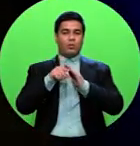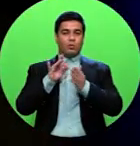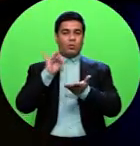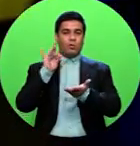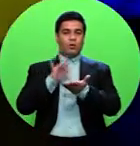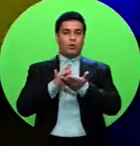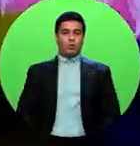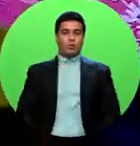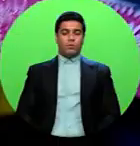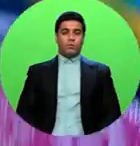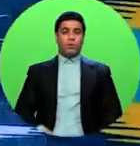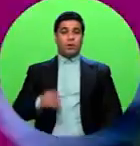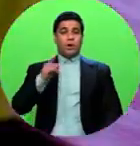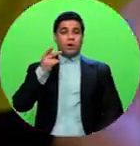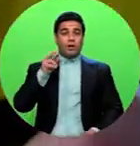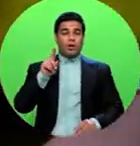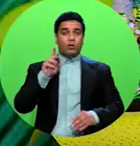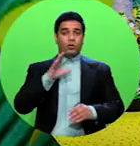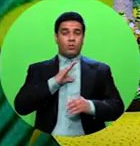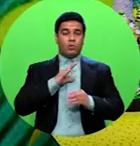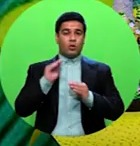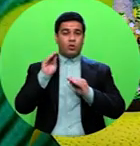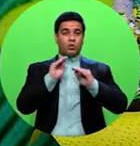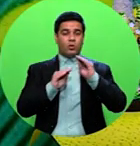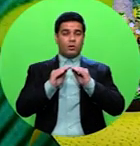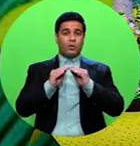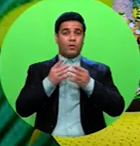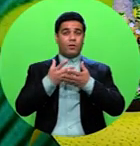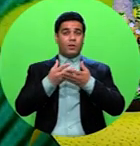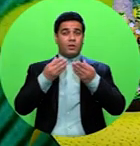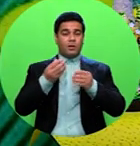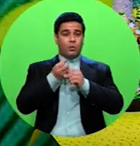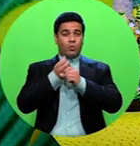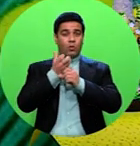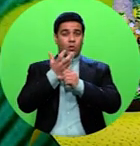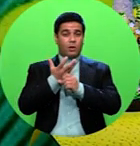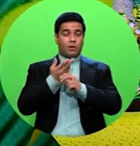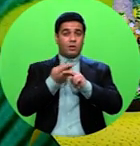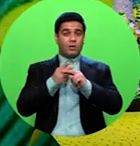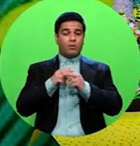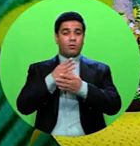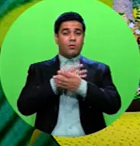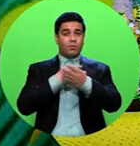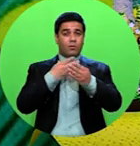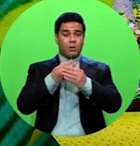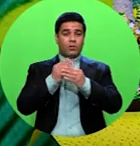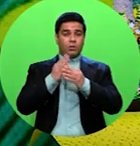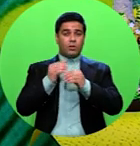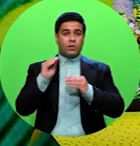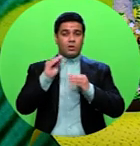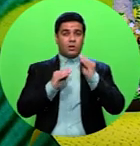центру. Для того, чтобы создать весенний букет, я сделала